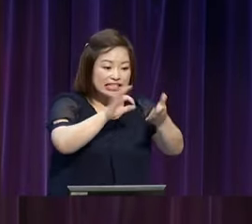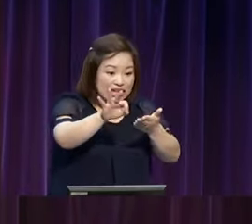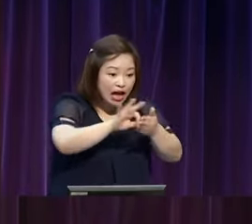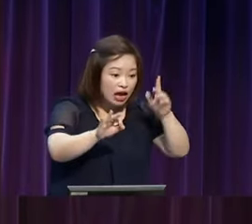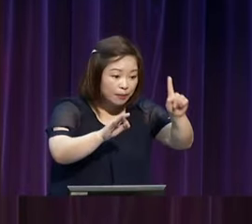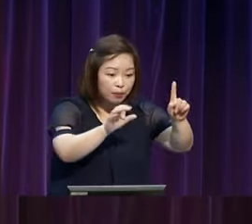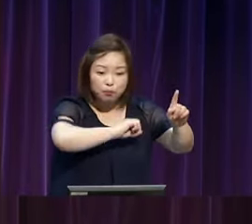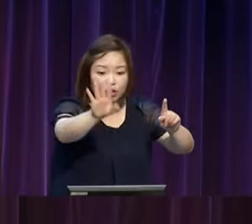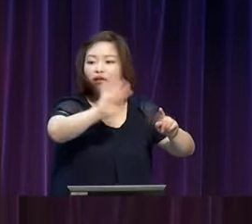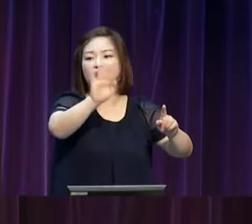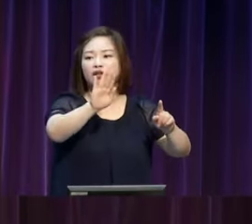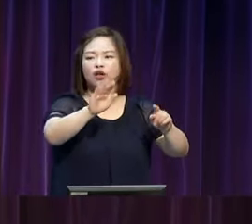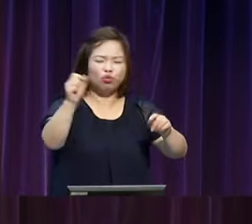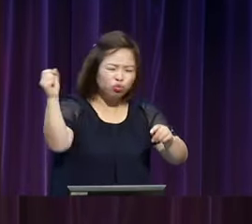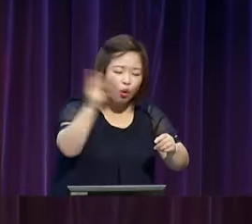가면은요,